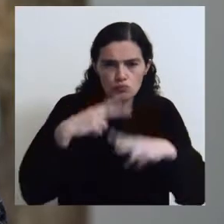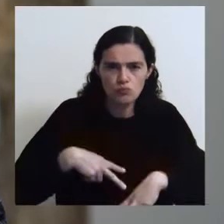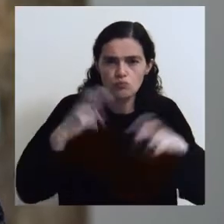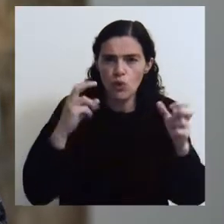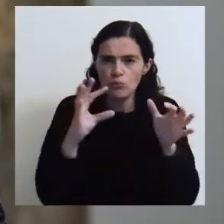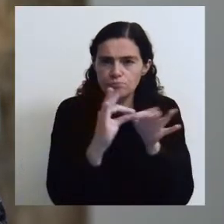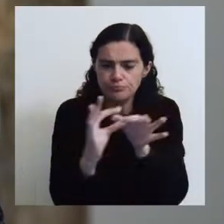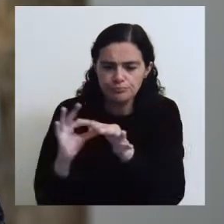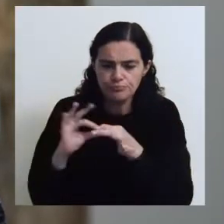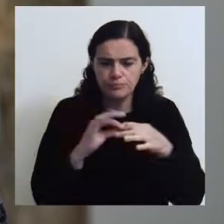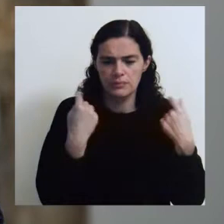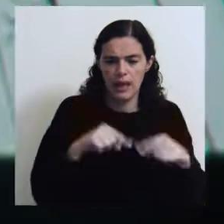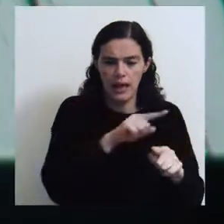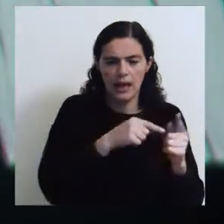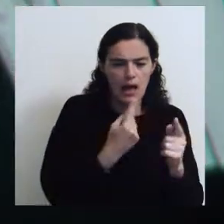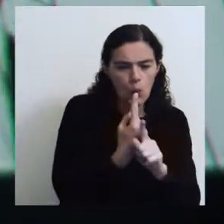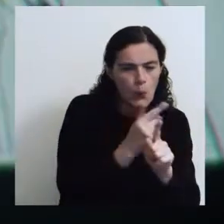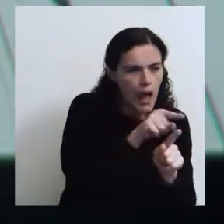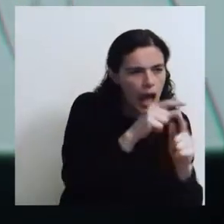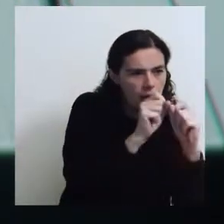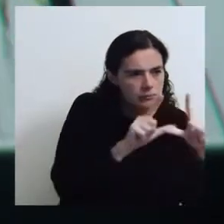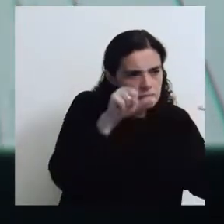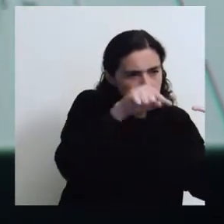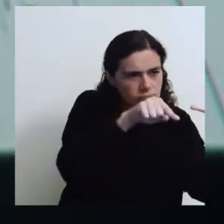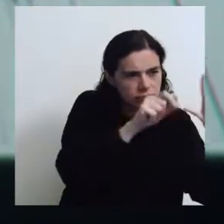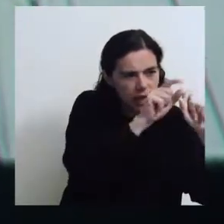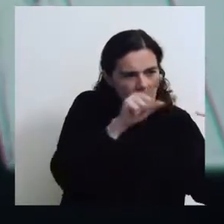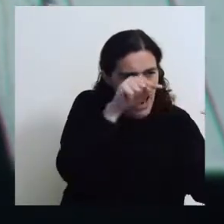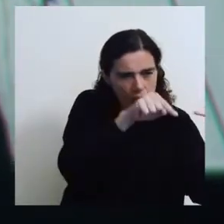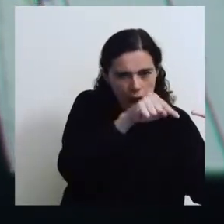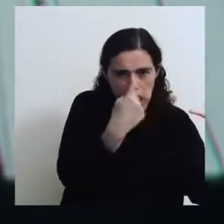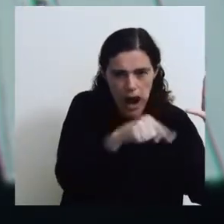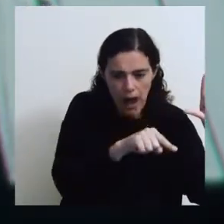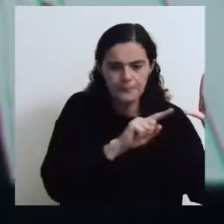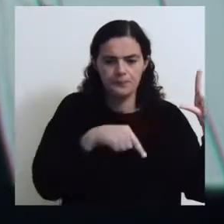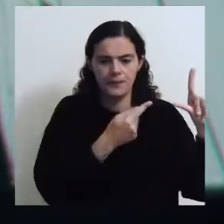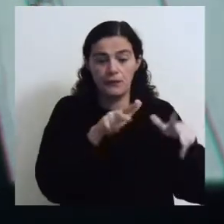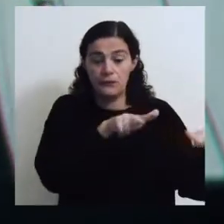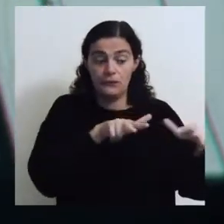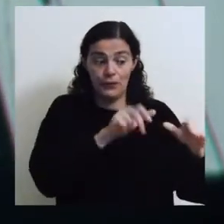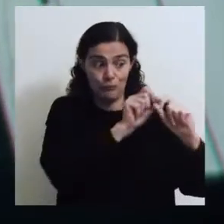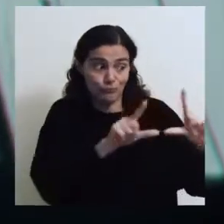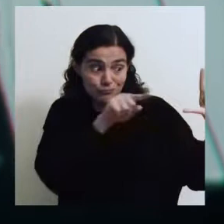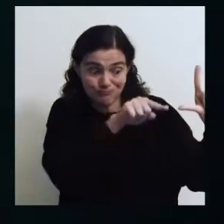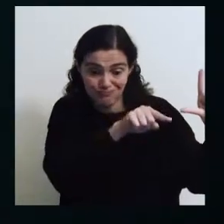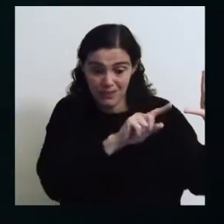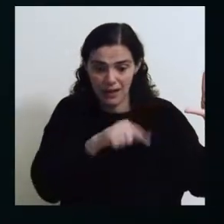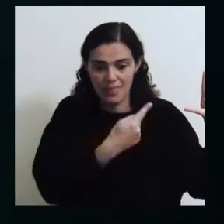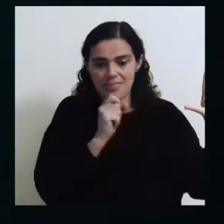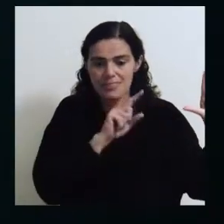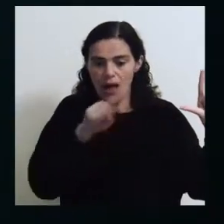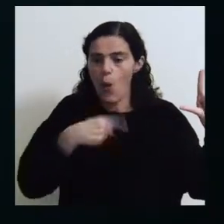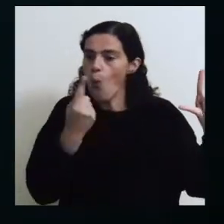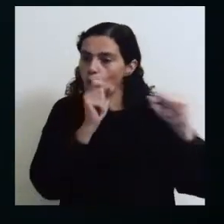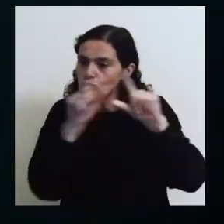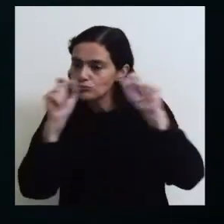fois des connexions entre les éléments qui constituent un écran, les vidéos qui constituent un écran,